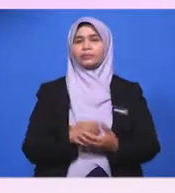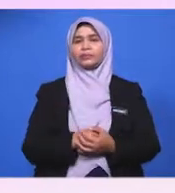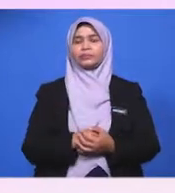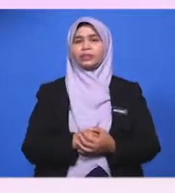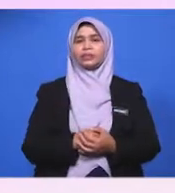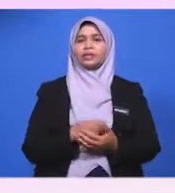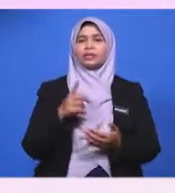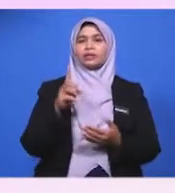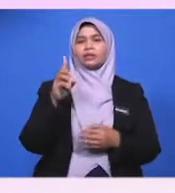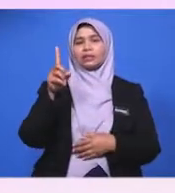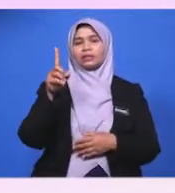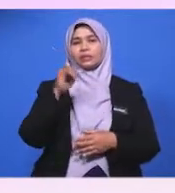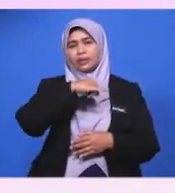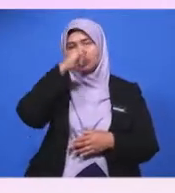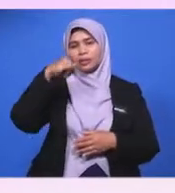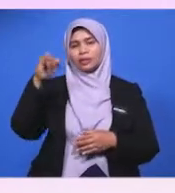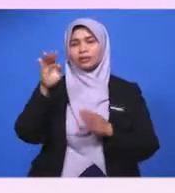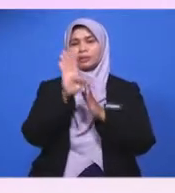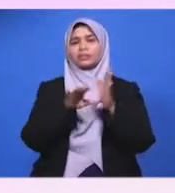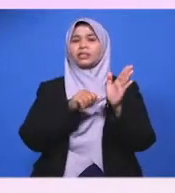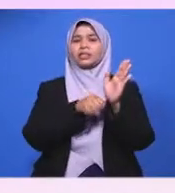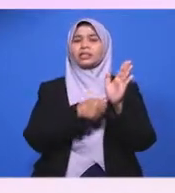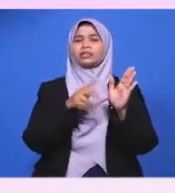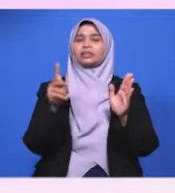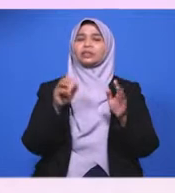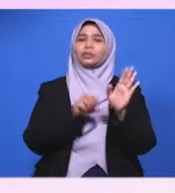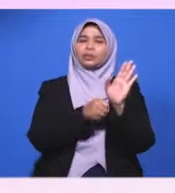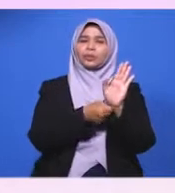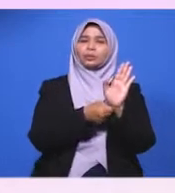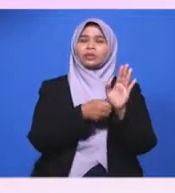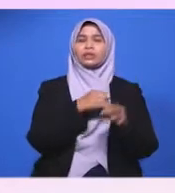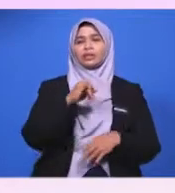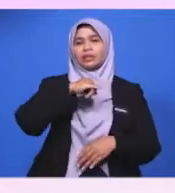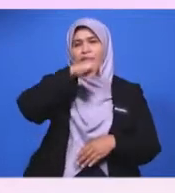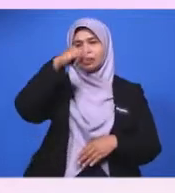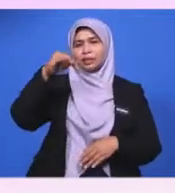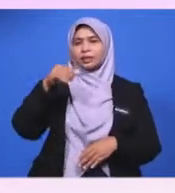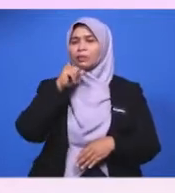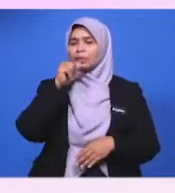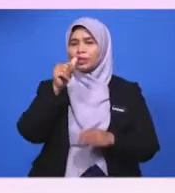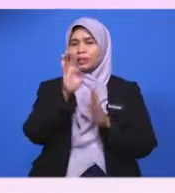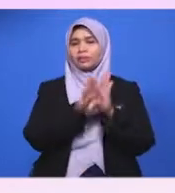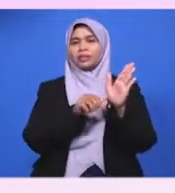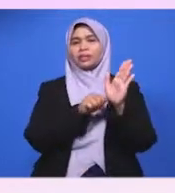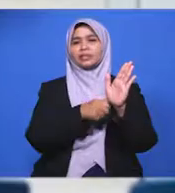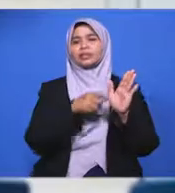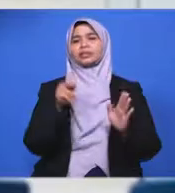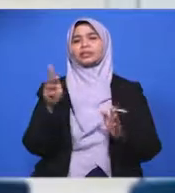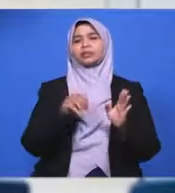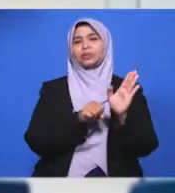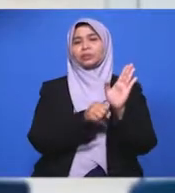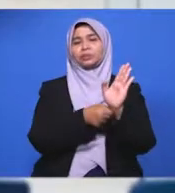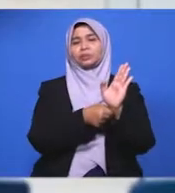iaitu industri berasaskan sumber dan industri bukan berasaskan sumber.